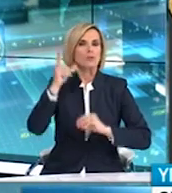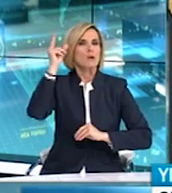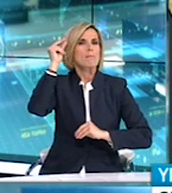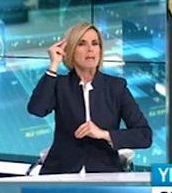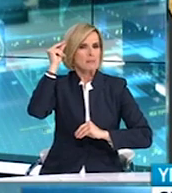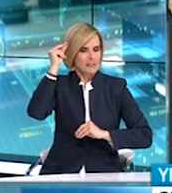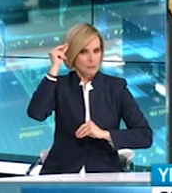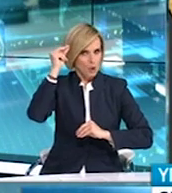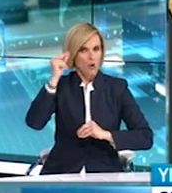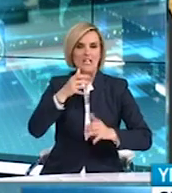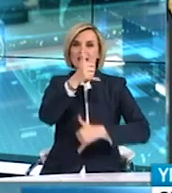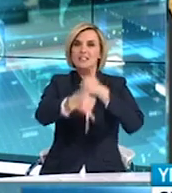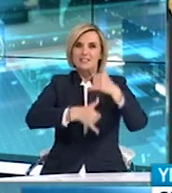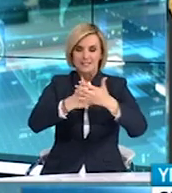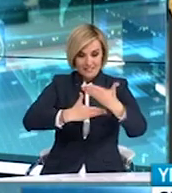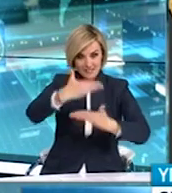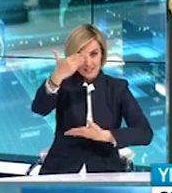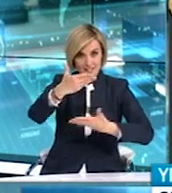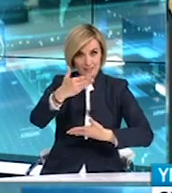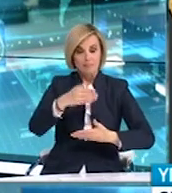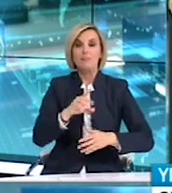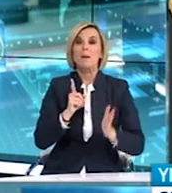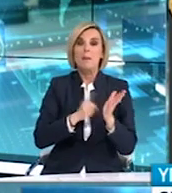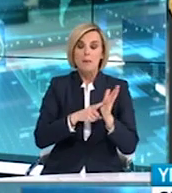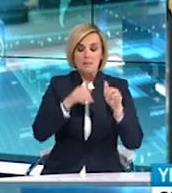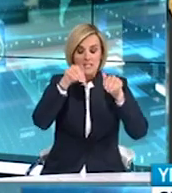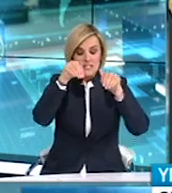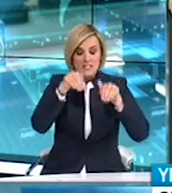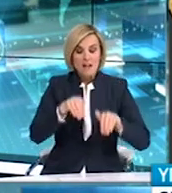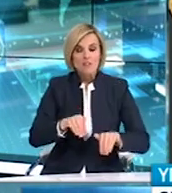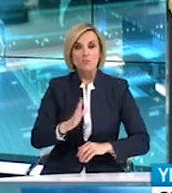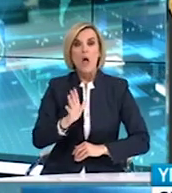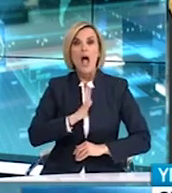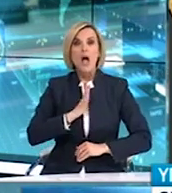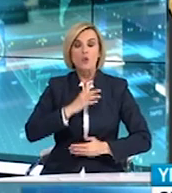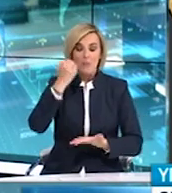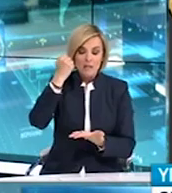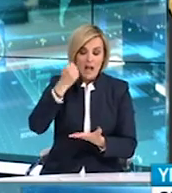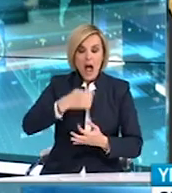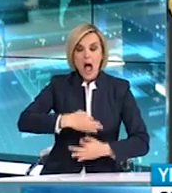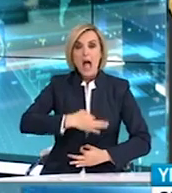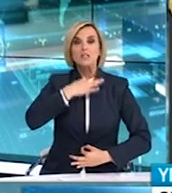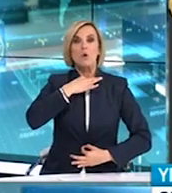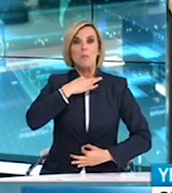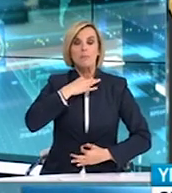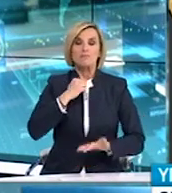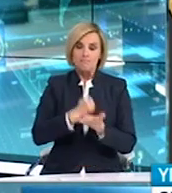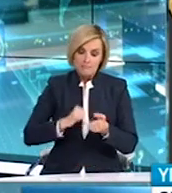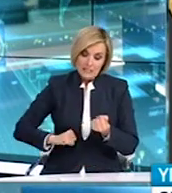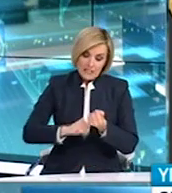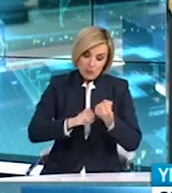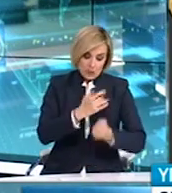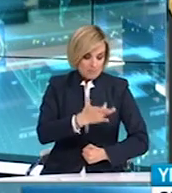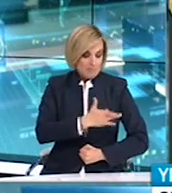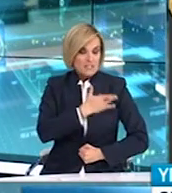μας για τον σεβασμό της ανθρώπινης αξιοπρέπειας αλλά και τη στήριξη της ψυχικής μας υγείας. Να